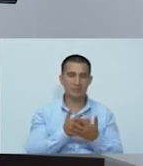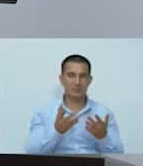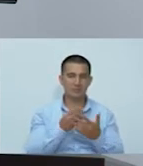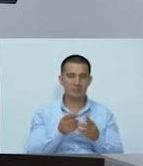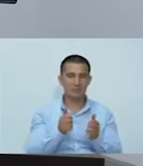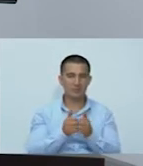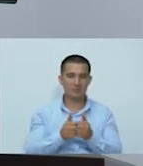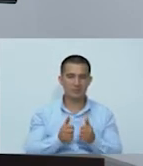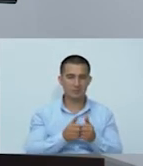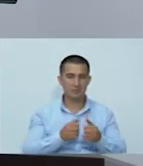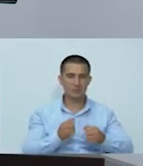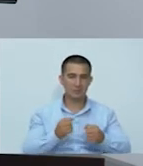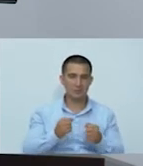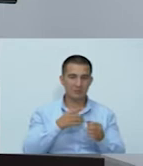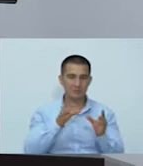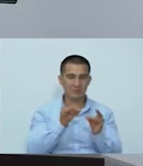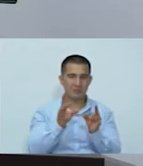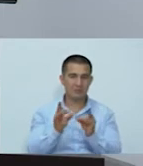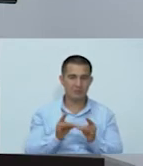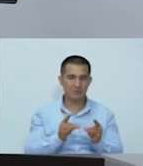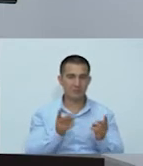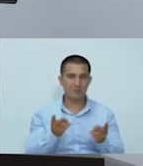chiqamiz. Buning uchun